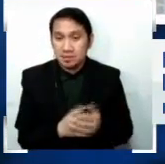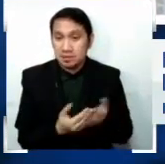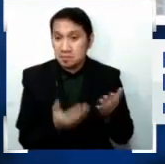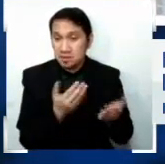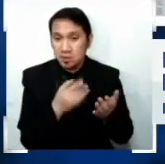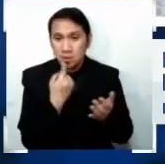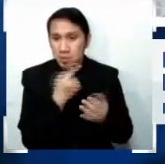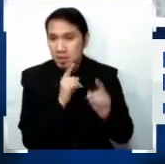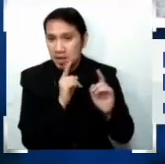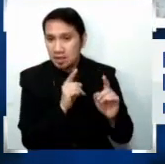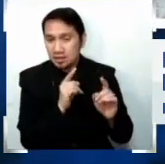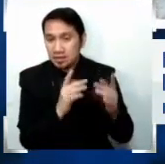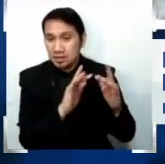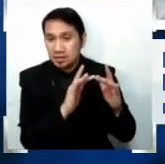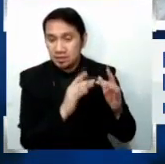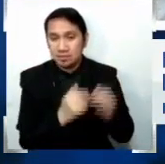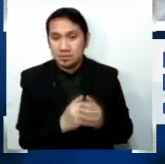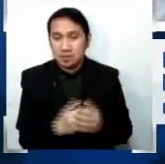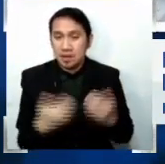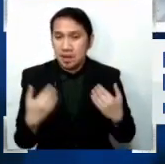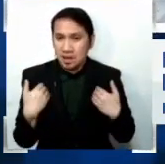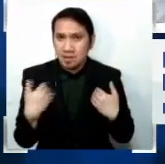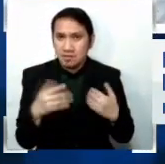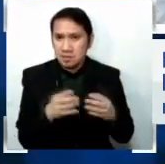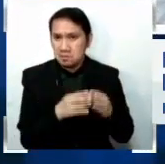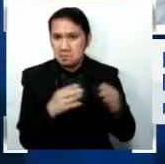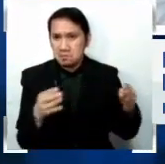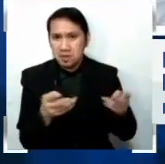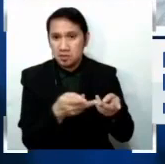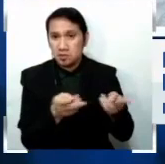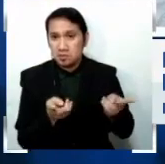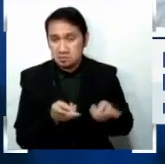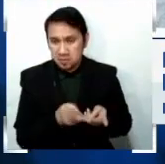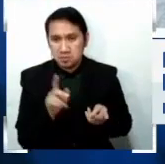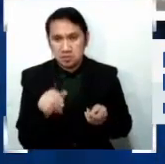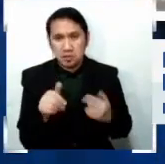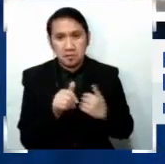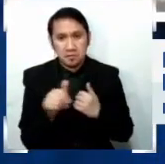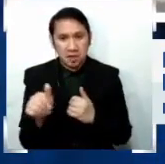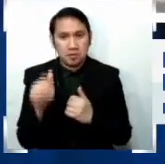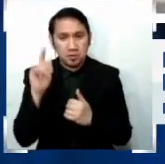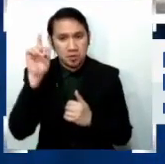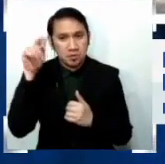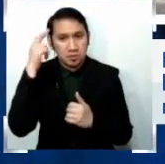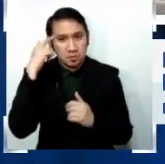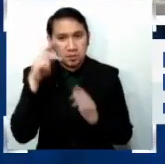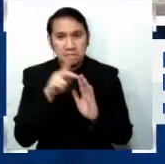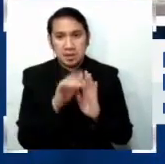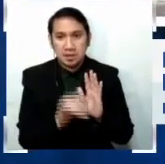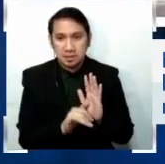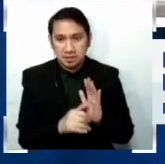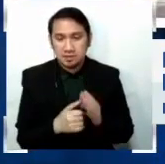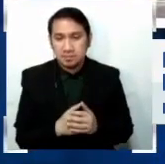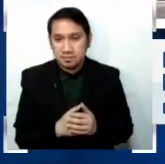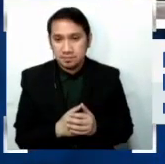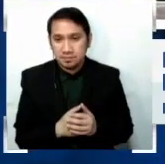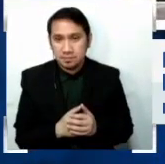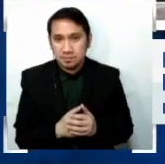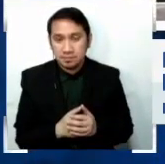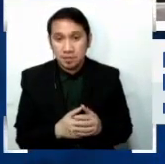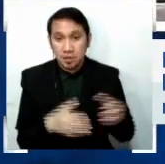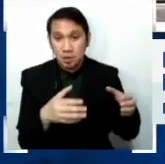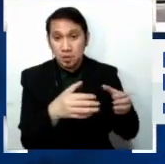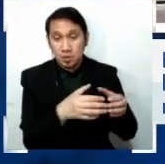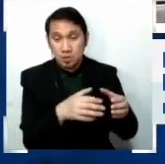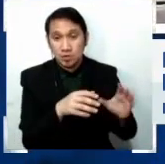online. Malaki naman daw ang kapasidad ng venue alinsunod sa regulasyon ng gobyerno. Dumulog na rin ang Cusi faction sa